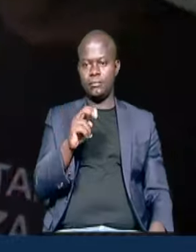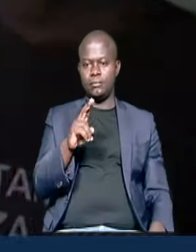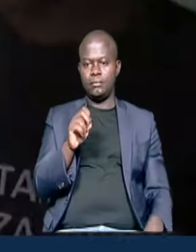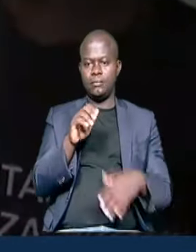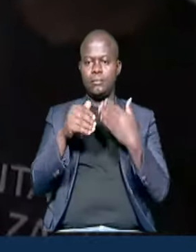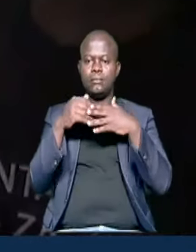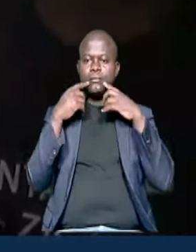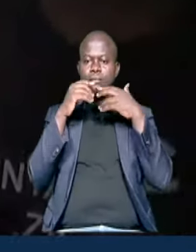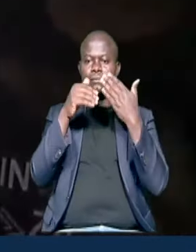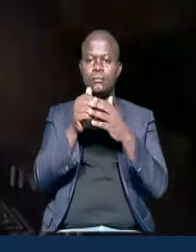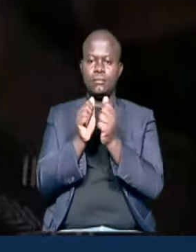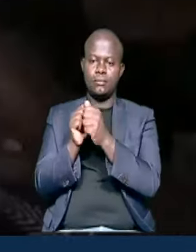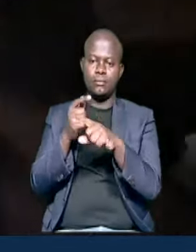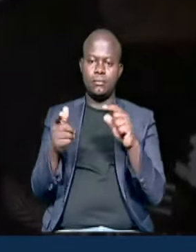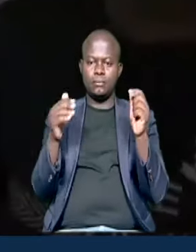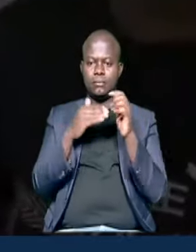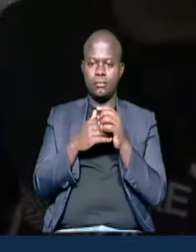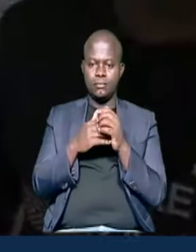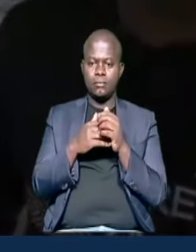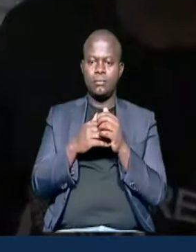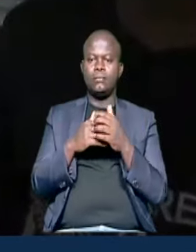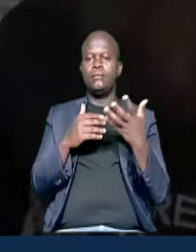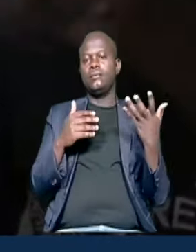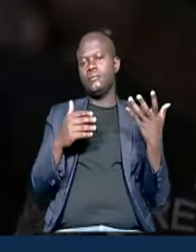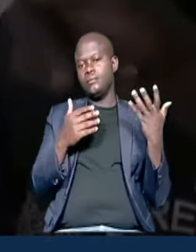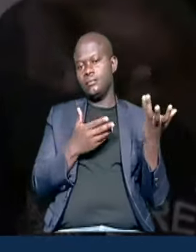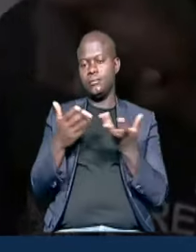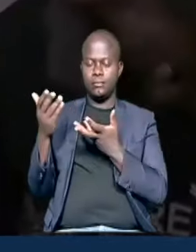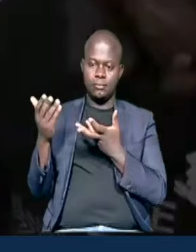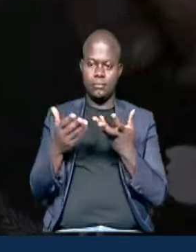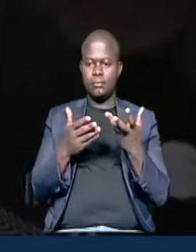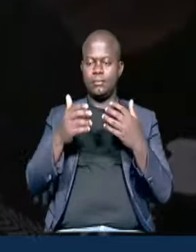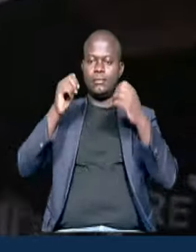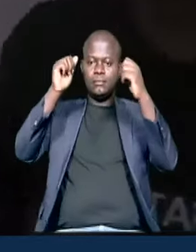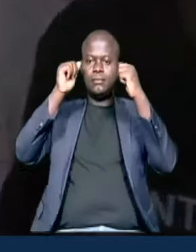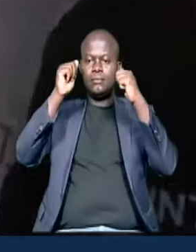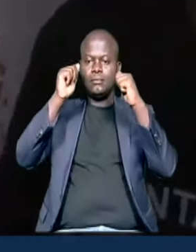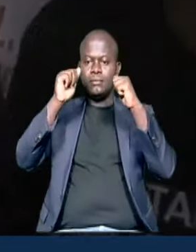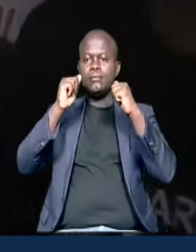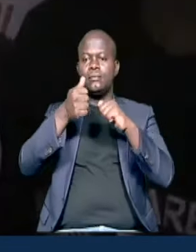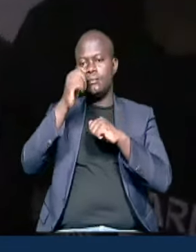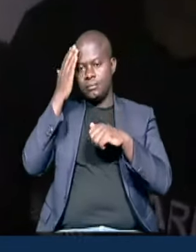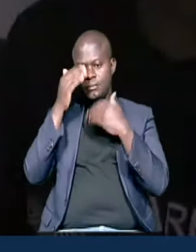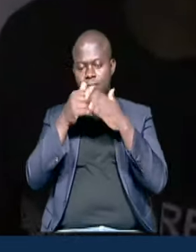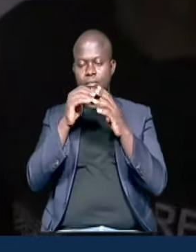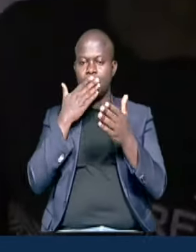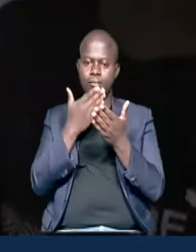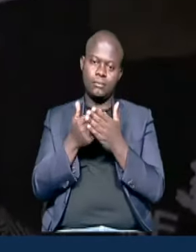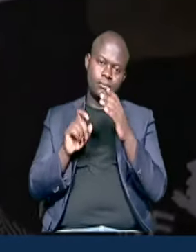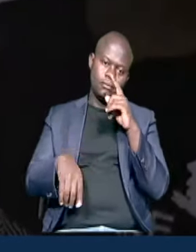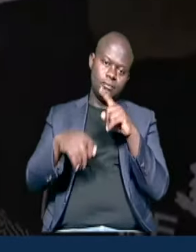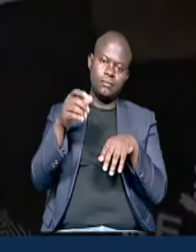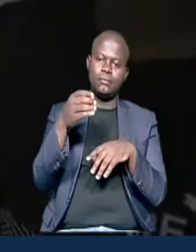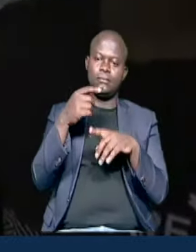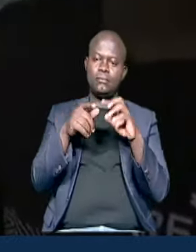wumva ko bishimiye iki gikombe, ariko kurandirwa ikipe ya APR abafana bo babyakiriye bate gutsindwa uyu mukino? mukino bari bazi neza ko biteguye gutwara igikombe